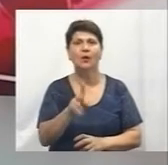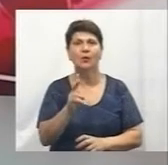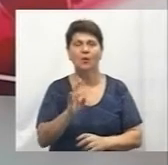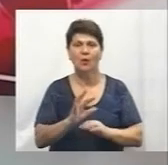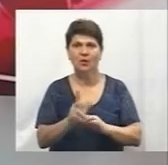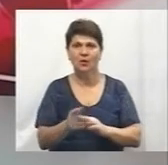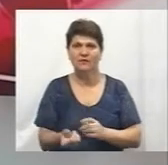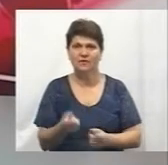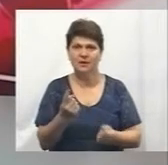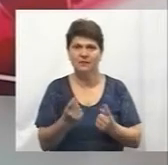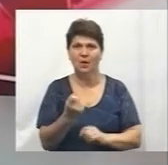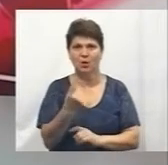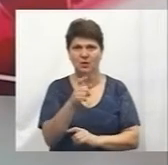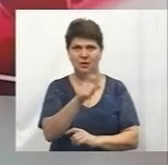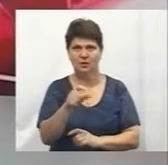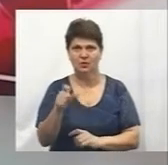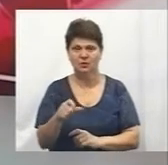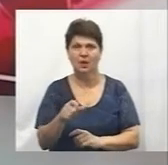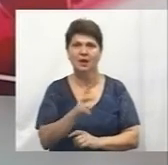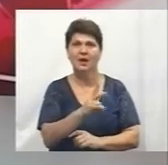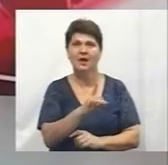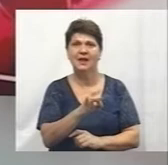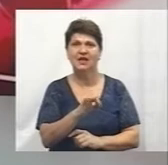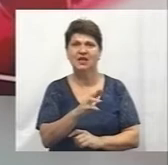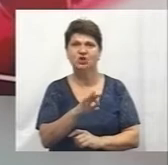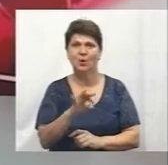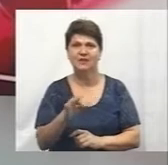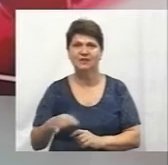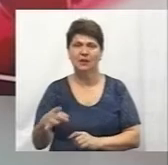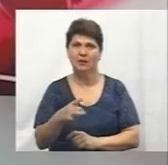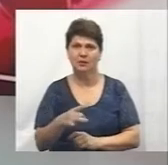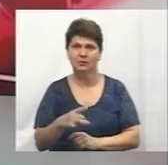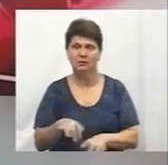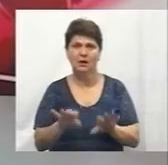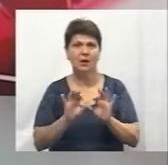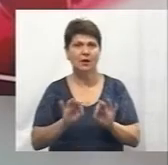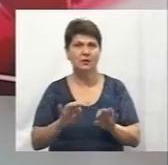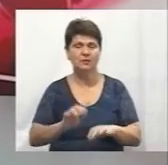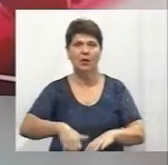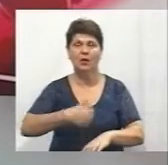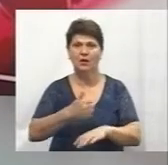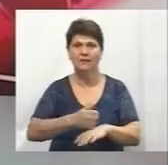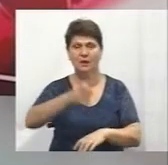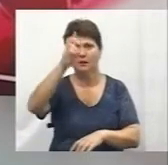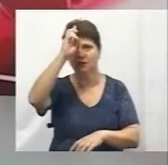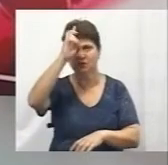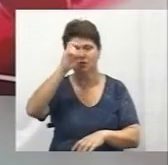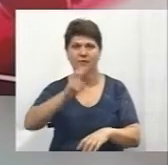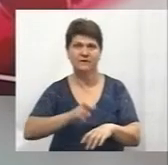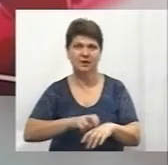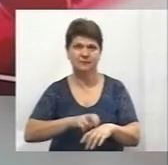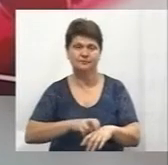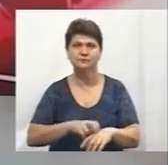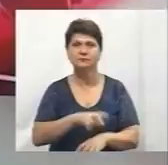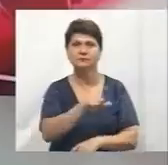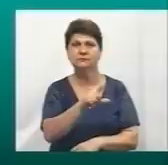коронавірус, виявили 11 людей із Крижопільського району. Про це Суспільному розповіла головна державна санітарна лікарка області